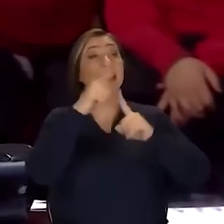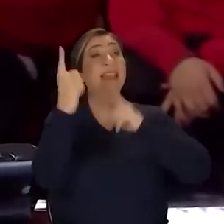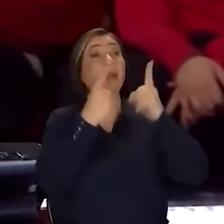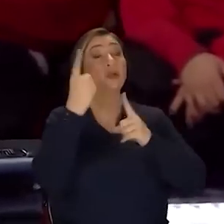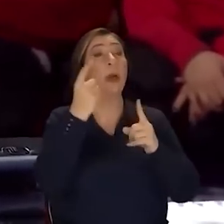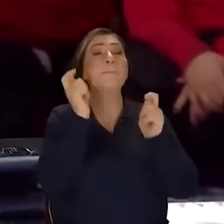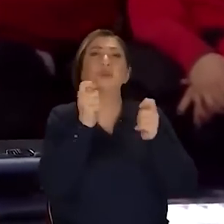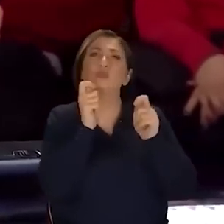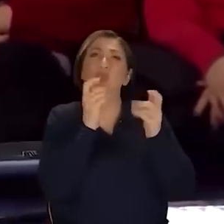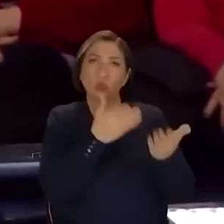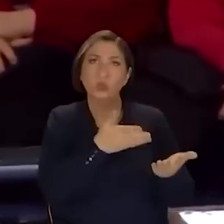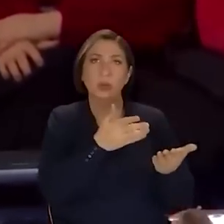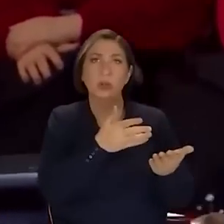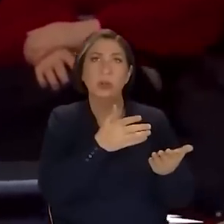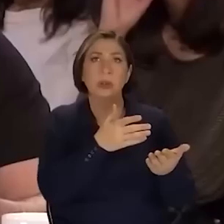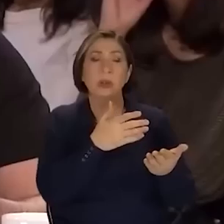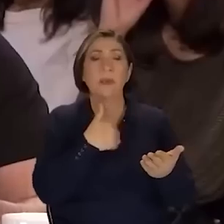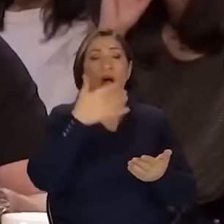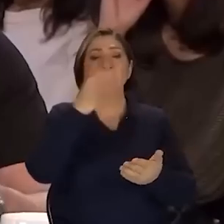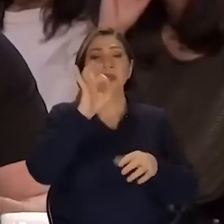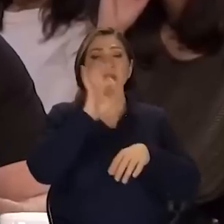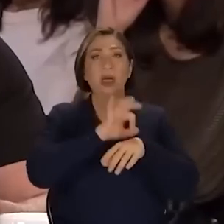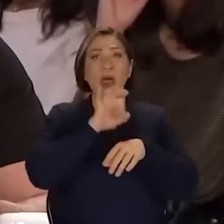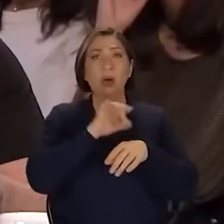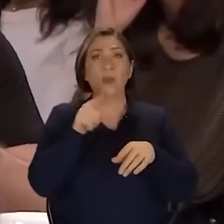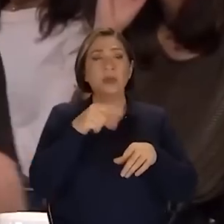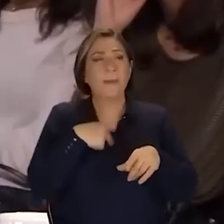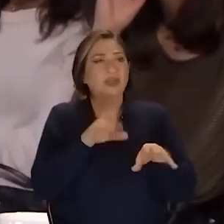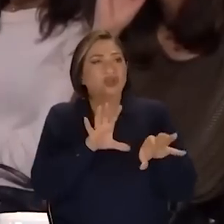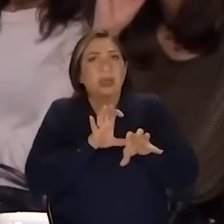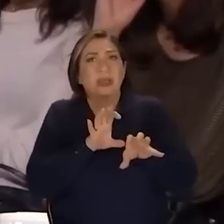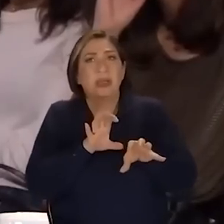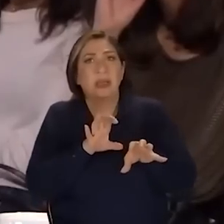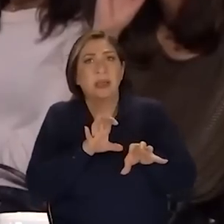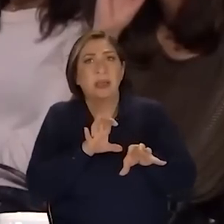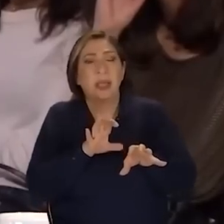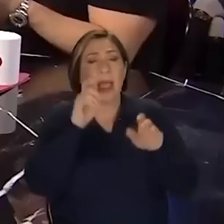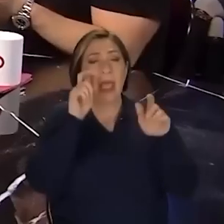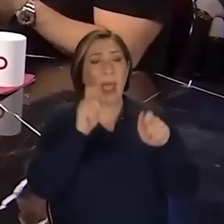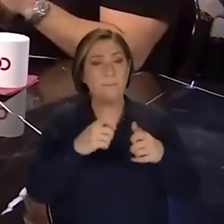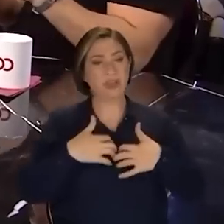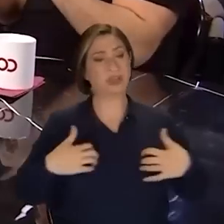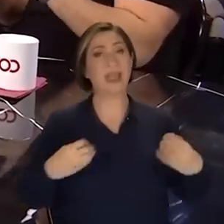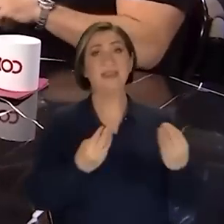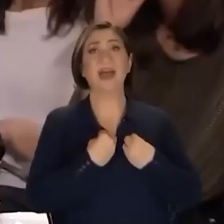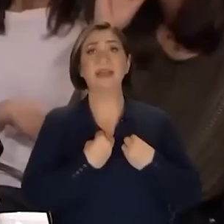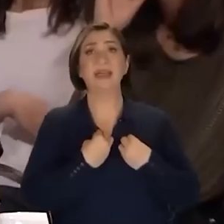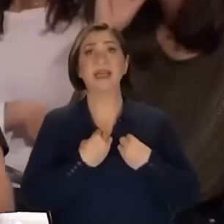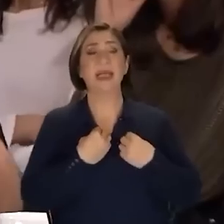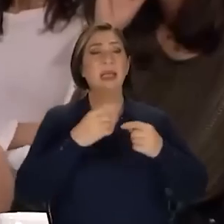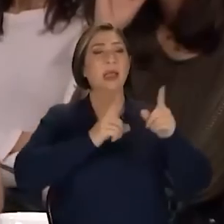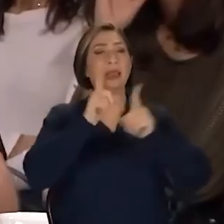mahkum Tabii Dolayısıyla ben 60 dakika mesela beni buradan cezbetti daha doğrusu yapma cesareti verdi yani